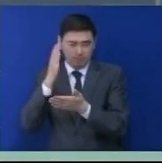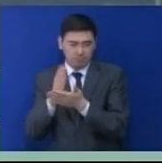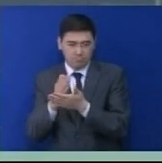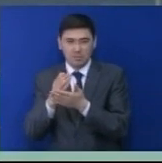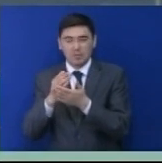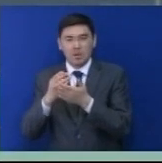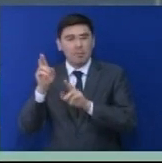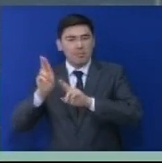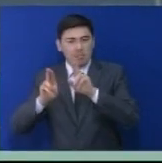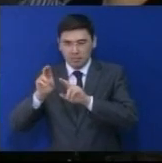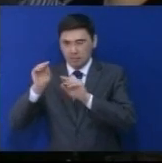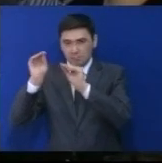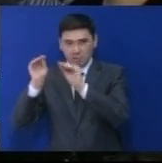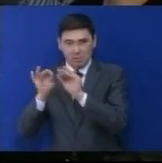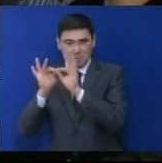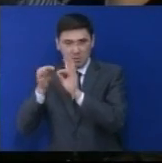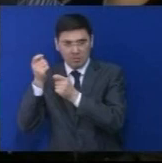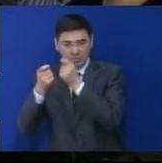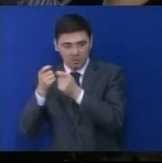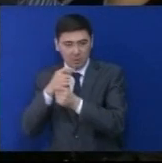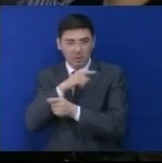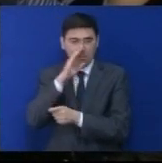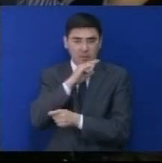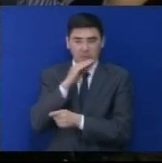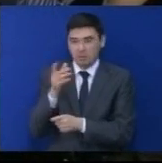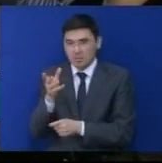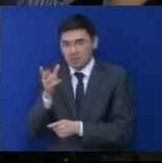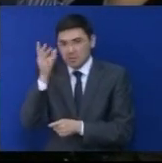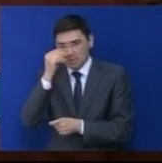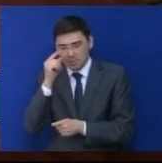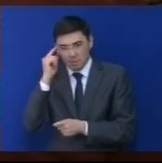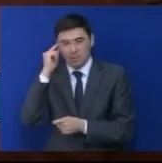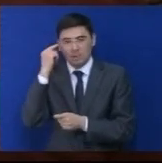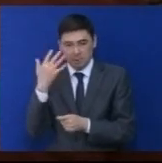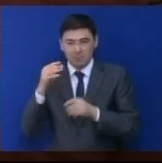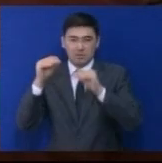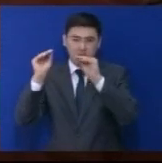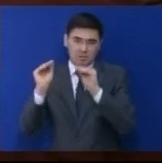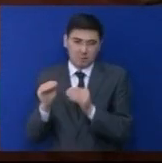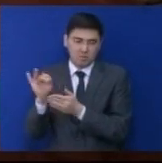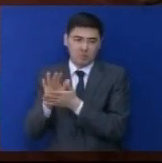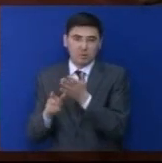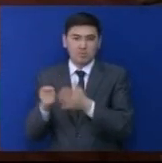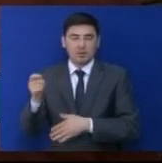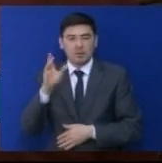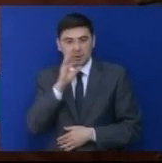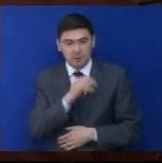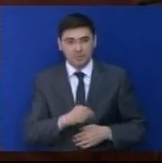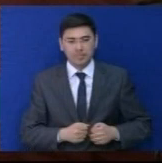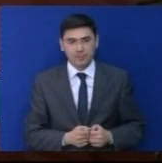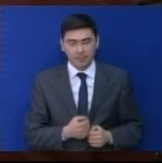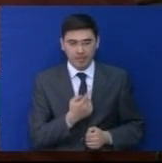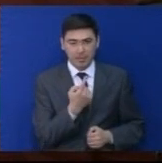инструкции, следуя которым родители получат возможность сэкономить свое время. 1 июня, под 6 августа,